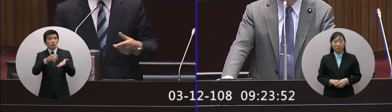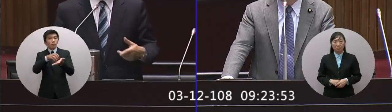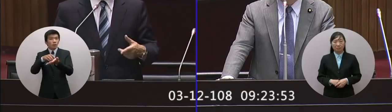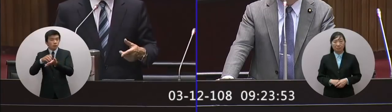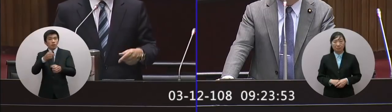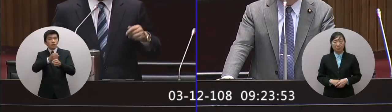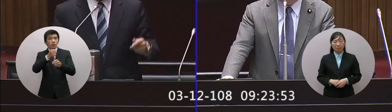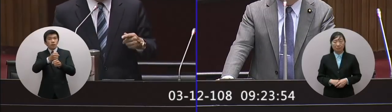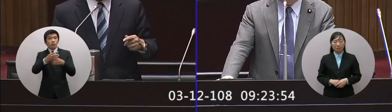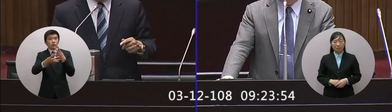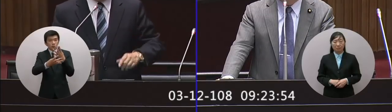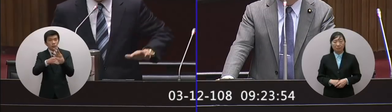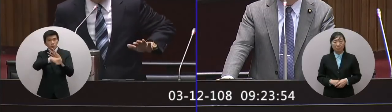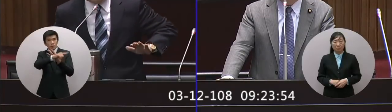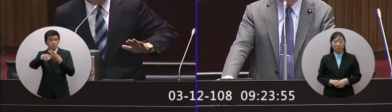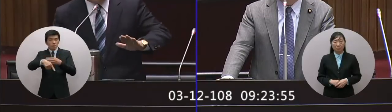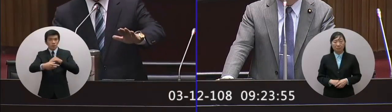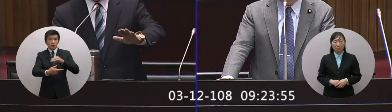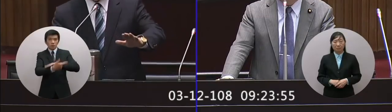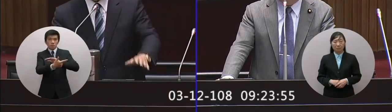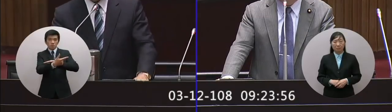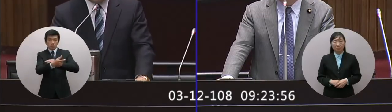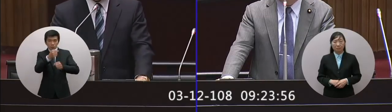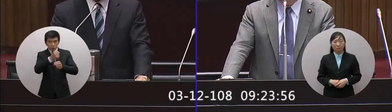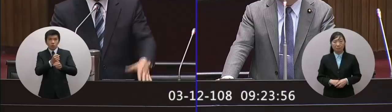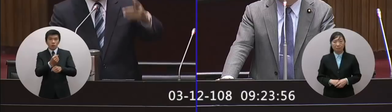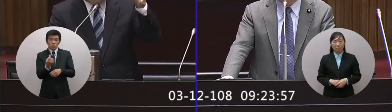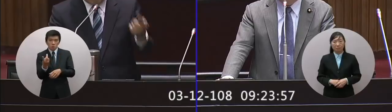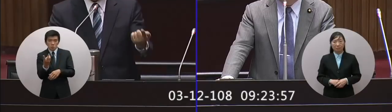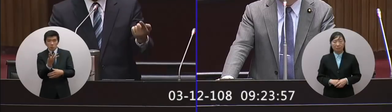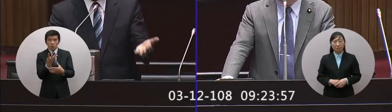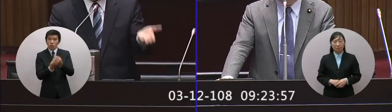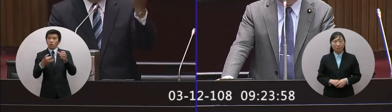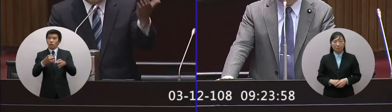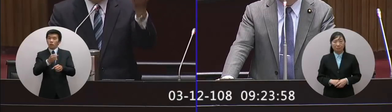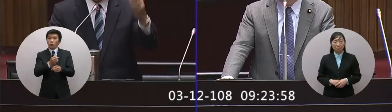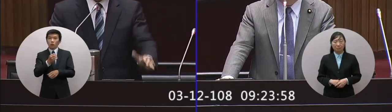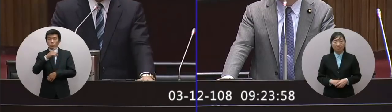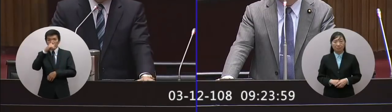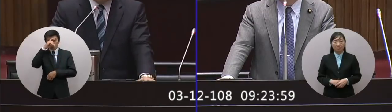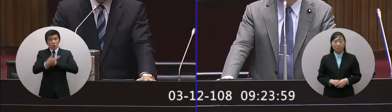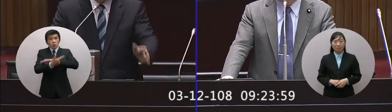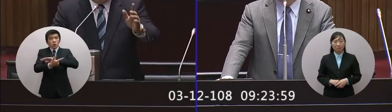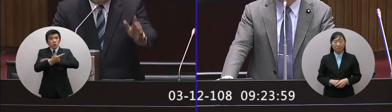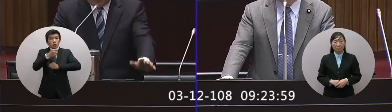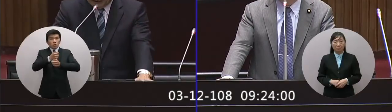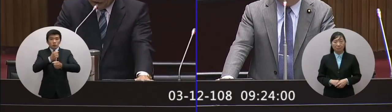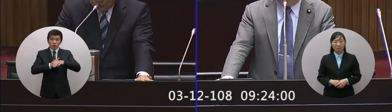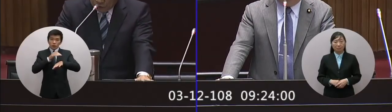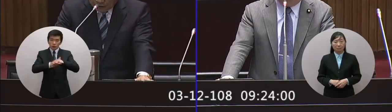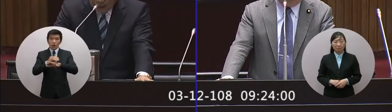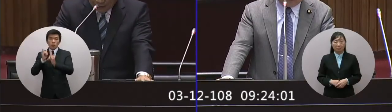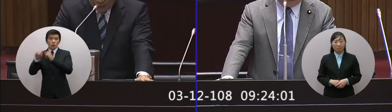外作业期程尽量加快，而且并行，这样子早一天解决，民众早一天幸福。我们